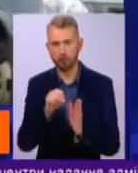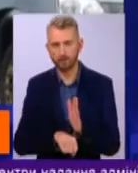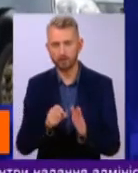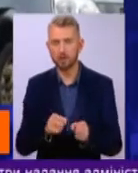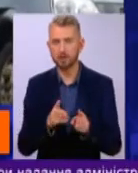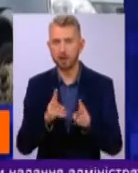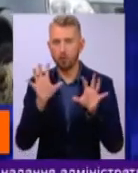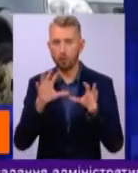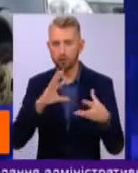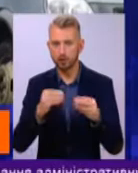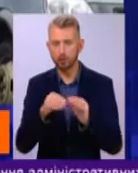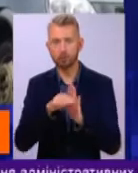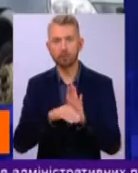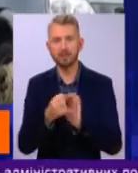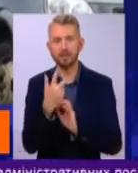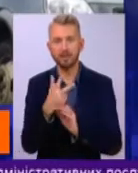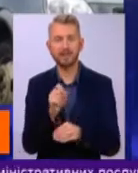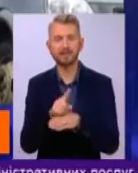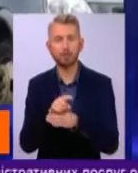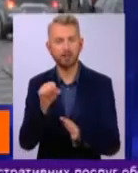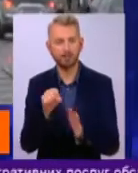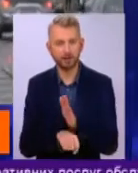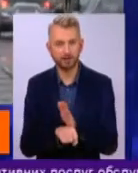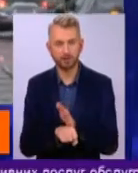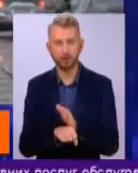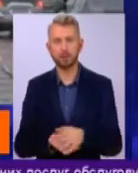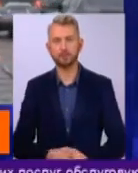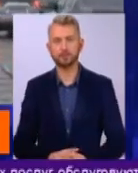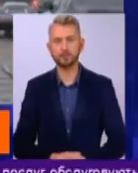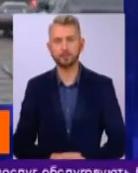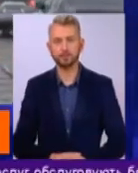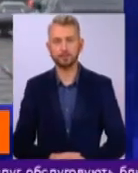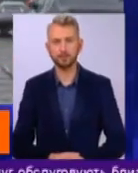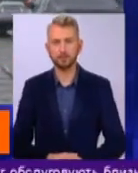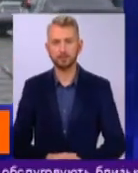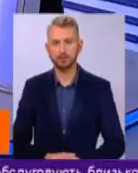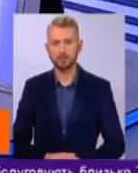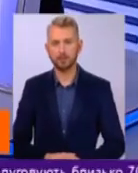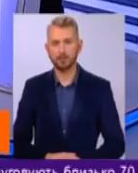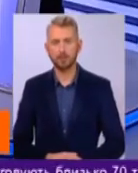Кримінального кодексу, пункт 13 «Замовне вбивство». Ніколета Букшан, Андрій Гегеля, «Київ Лайв».